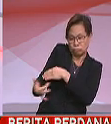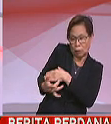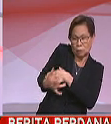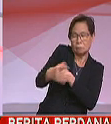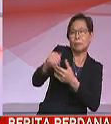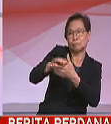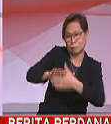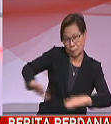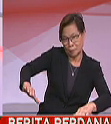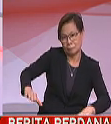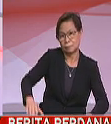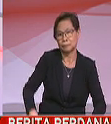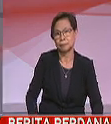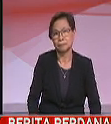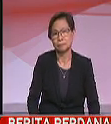dan penyelamat.